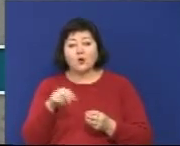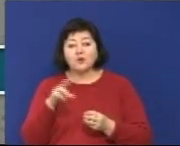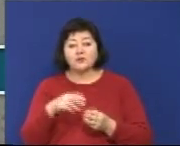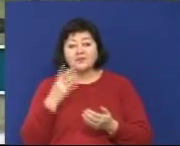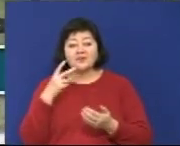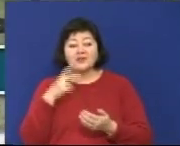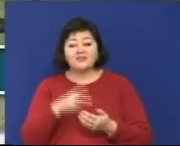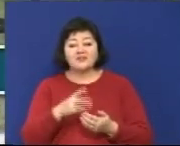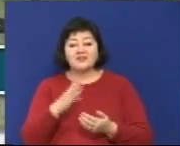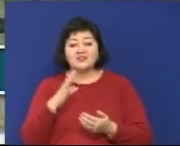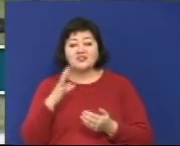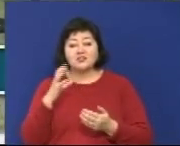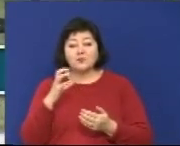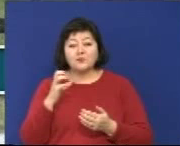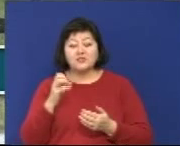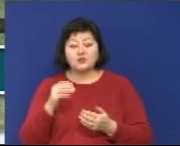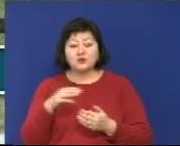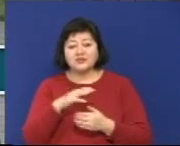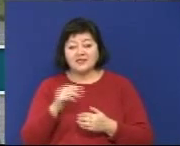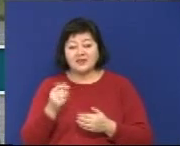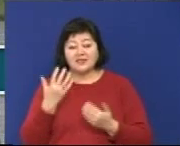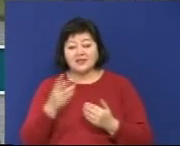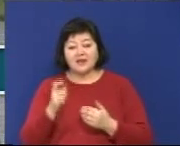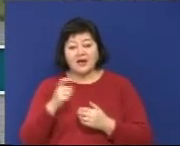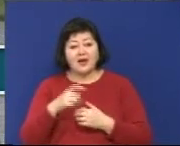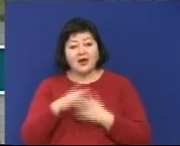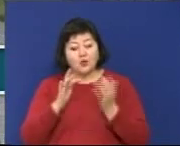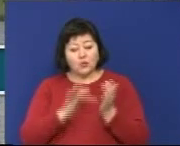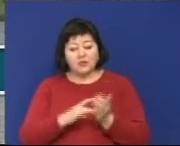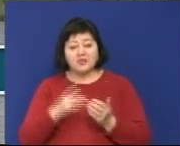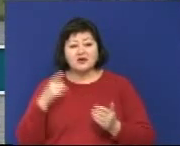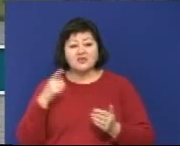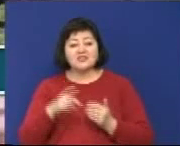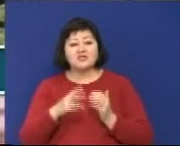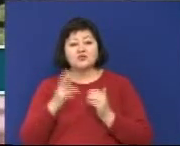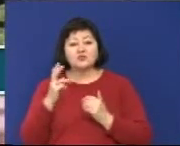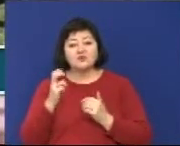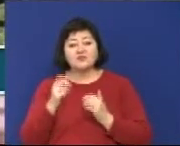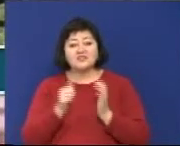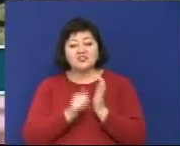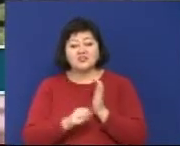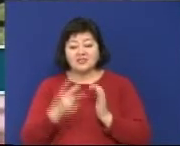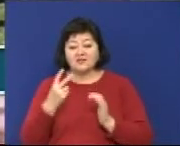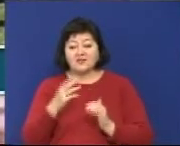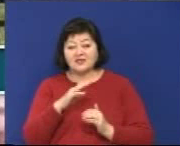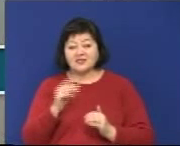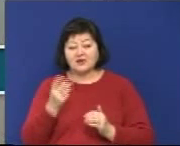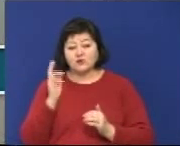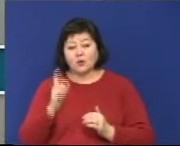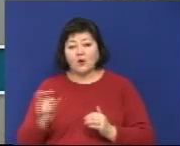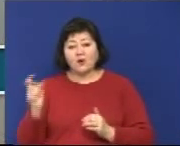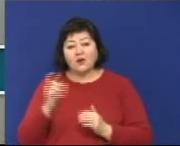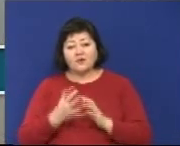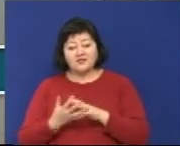суммой 2525 тенге в месяц. Для сельских жителей 1262 тенге. Данный перевод производится сразу по